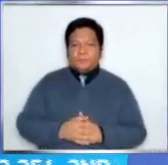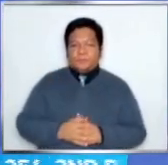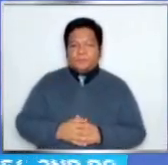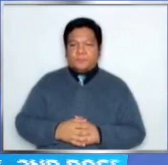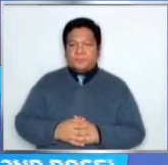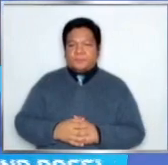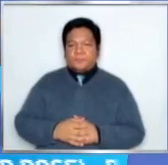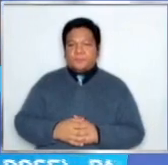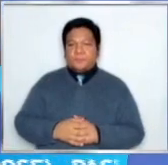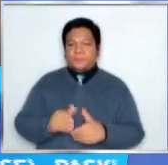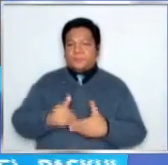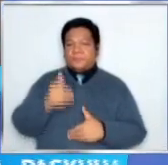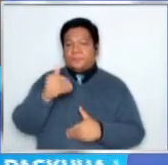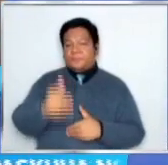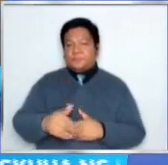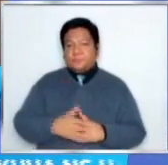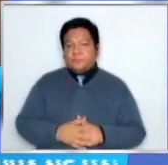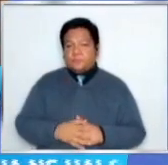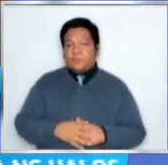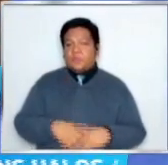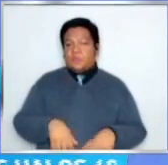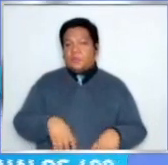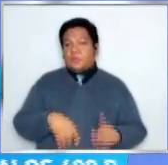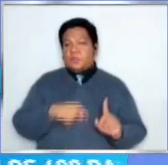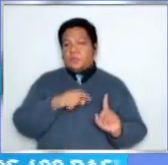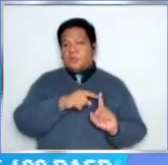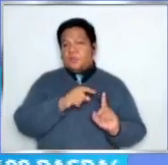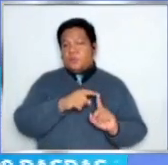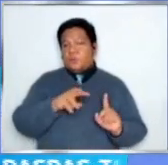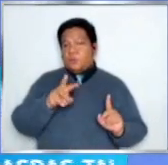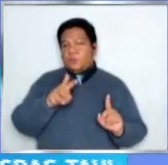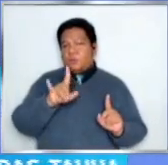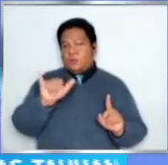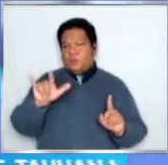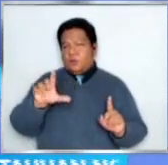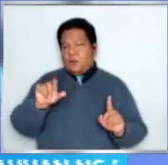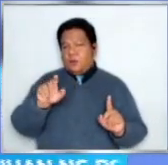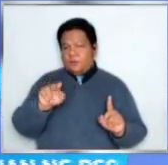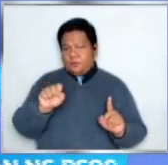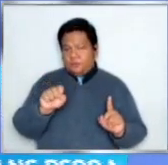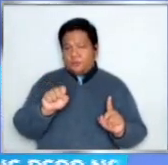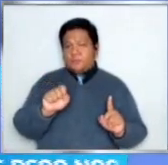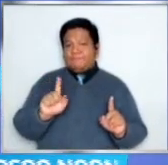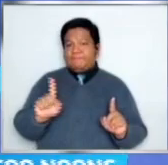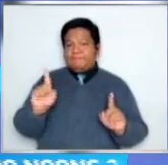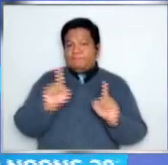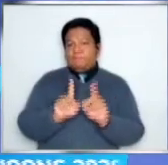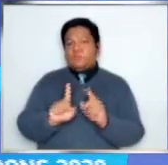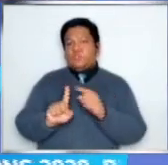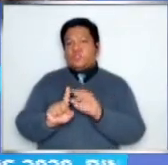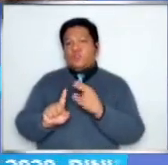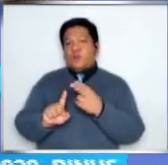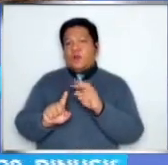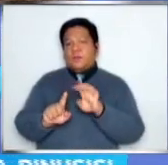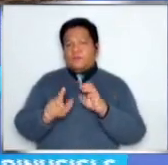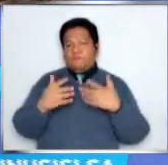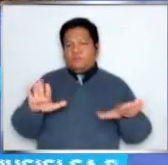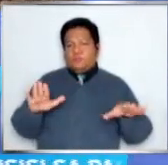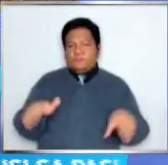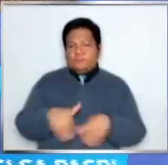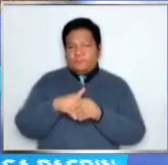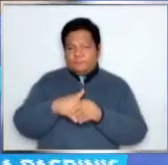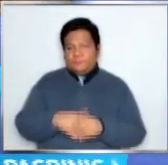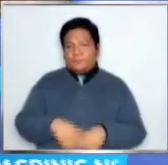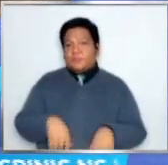Ikinasal na si Emily and Paris star Lily Collins kay writer-director Charlie McDowell. Ibinahagi ni Lily sa